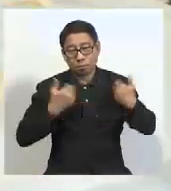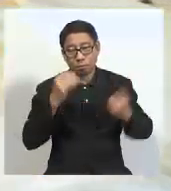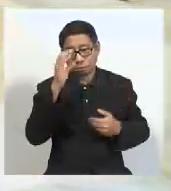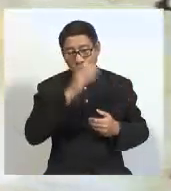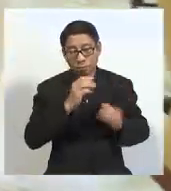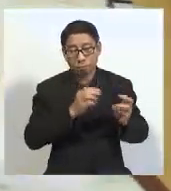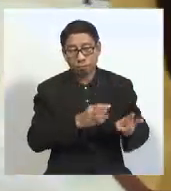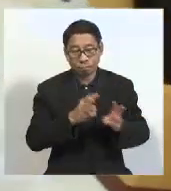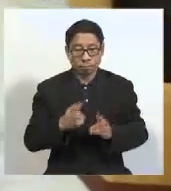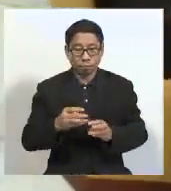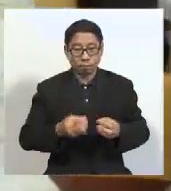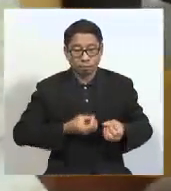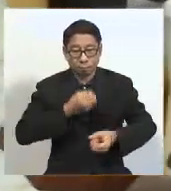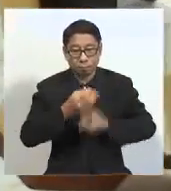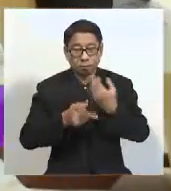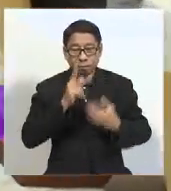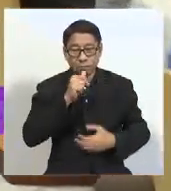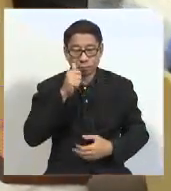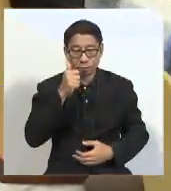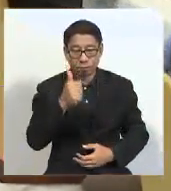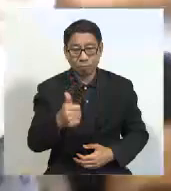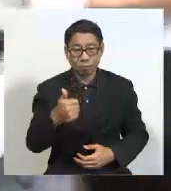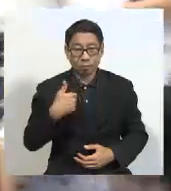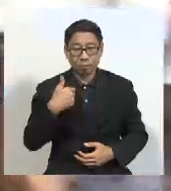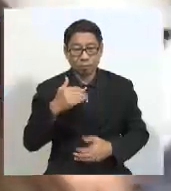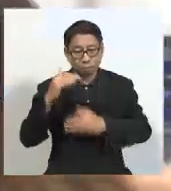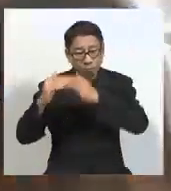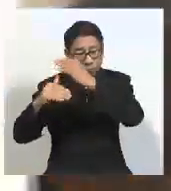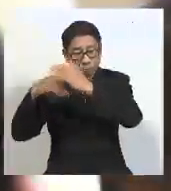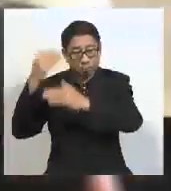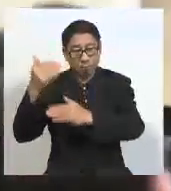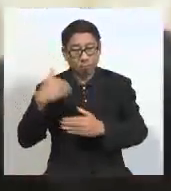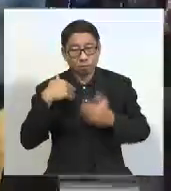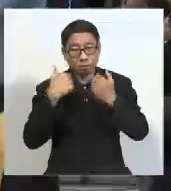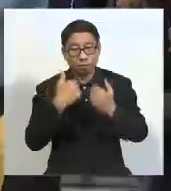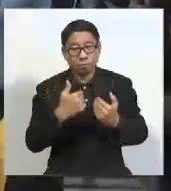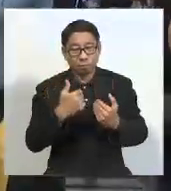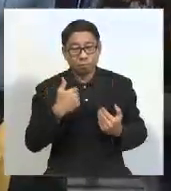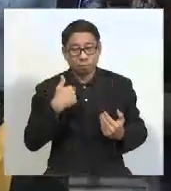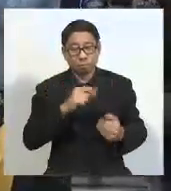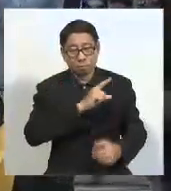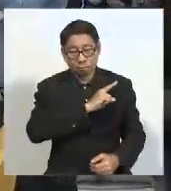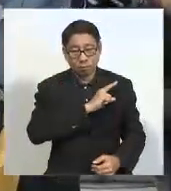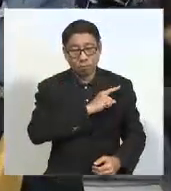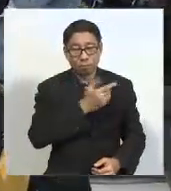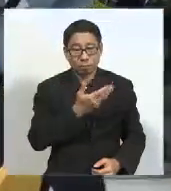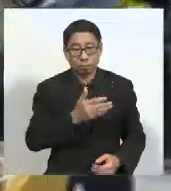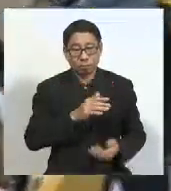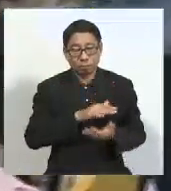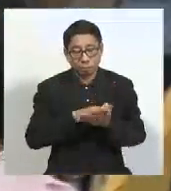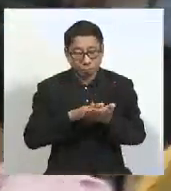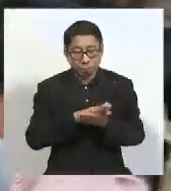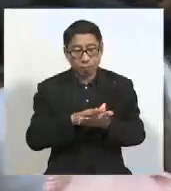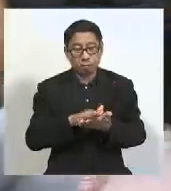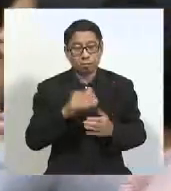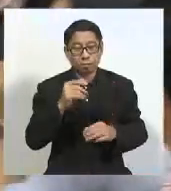าแนวทางในการนำเสนอข่าวในแง่มุมที่ดีให้มีความก้าวหน้ามีความคืบหน้าส่วนตัวเองเนี่ยขออโหสิกรรมใน